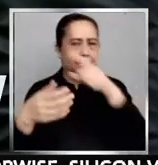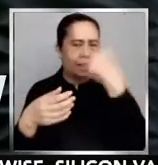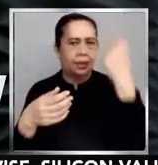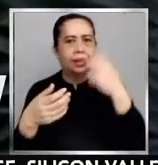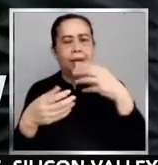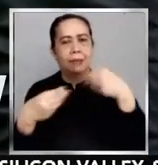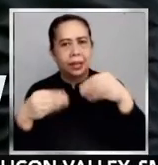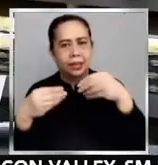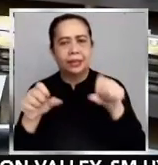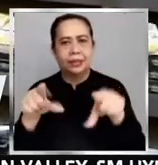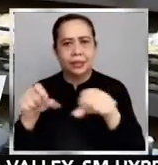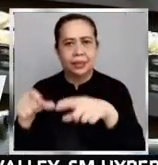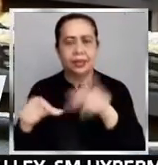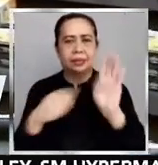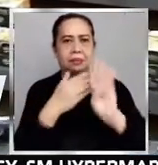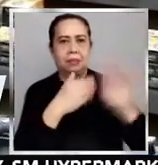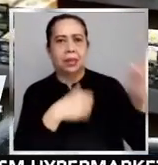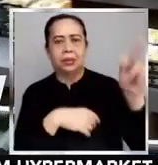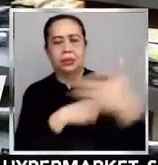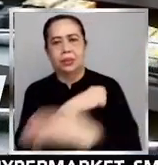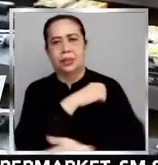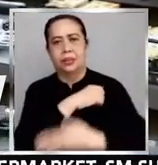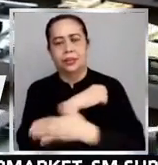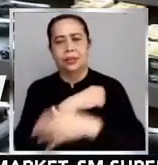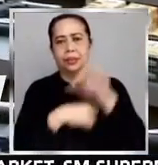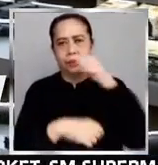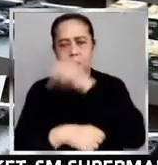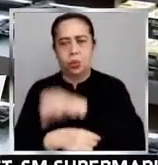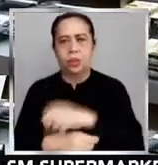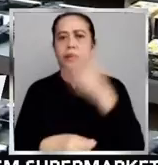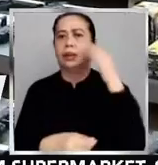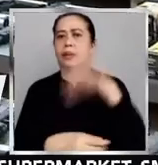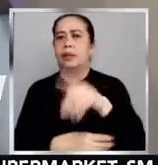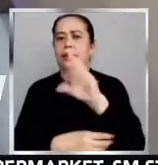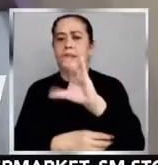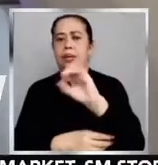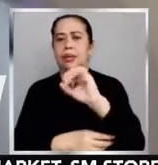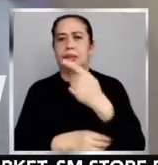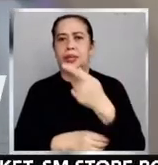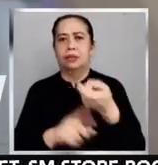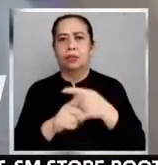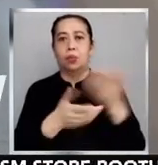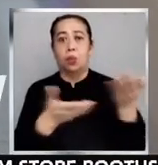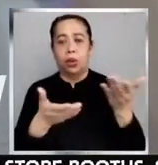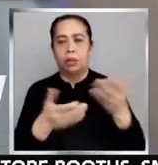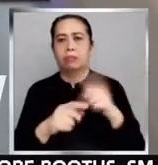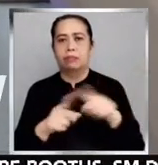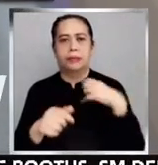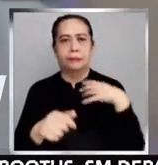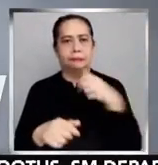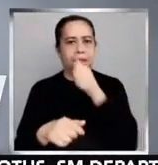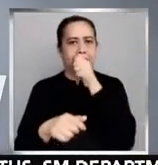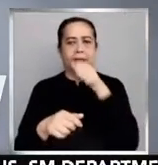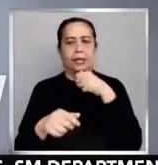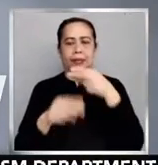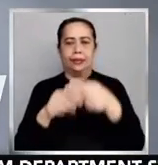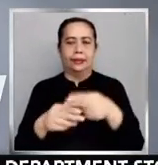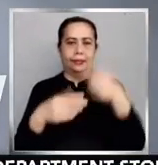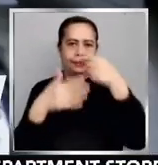back into their country. Tukoy na raw ng CIDG kung saan galing ang ibang baril, pero hindi na muna nila ito binanggit.